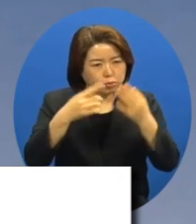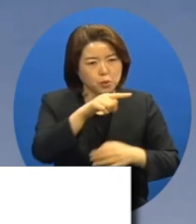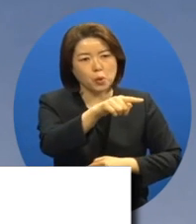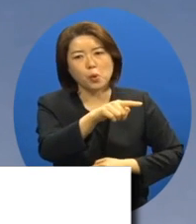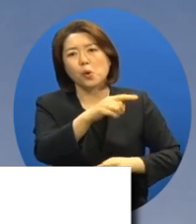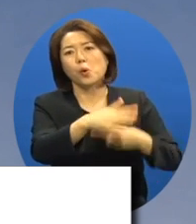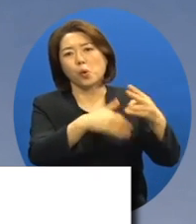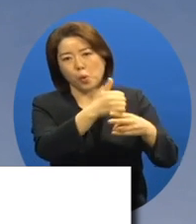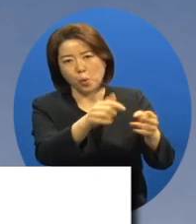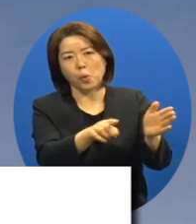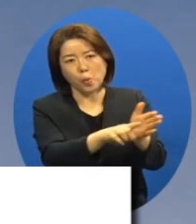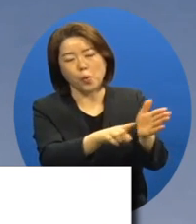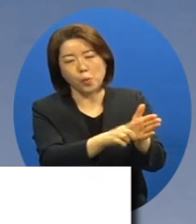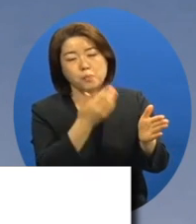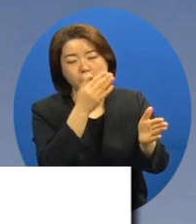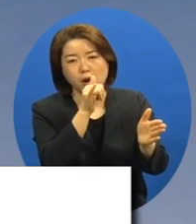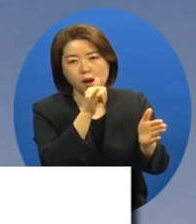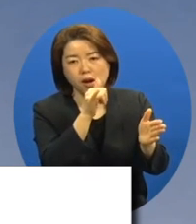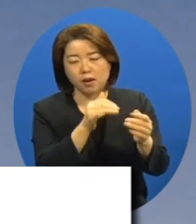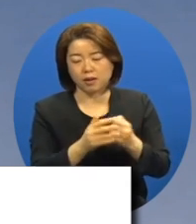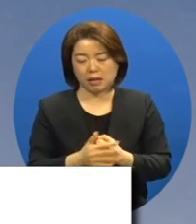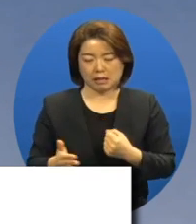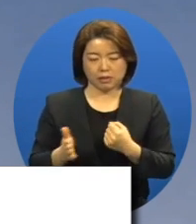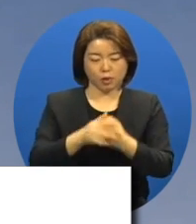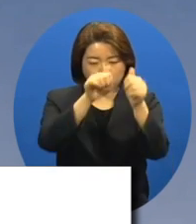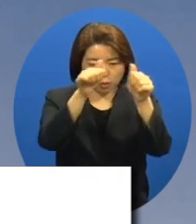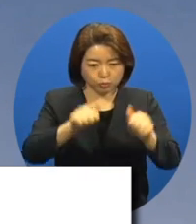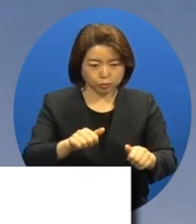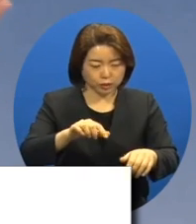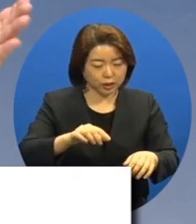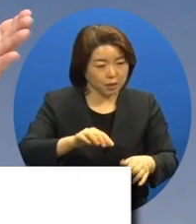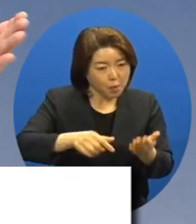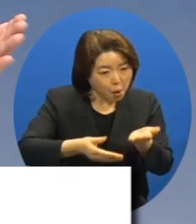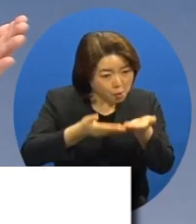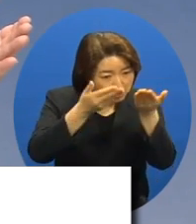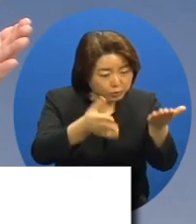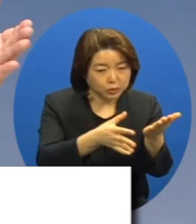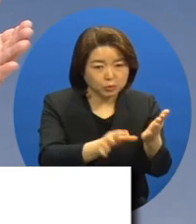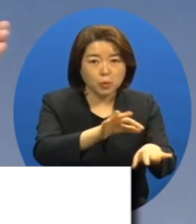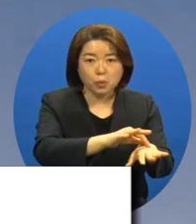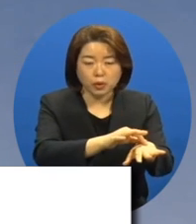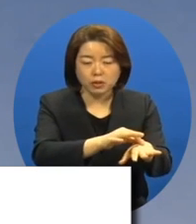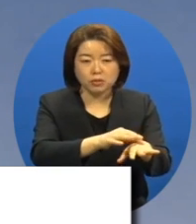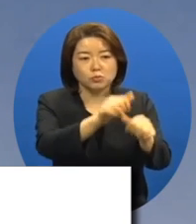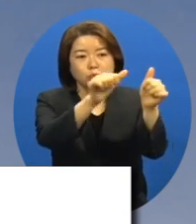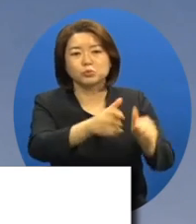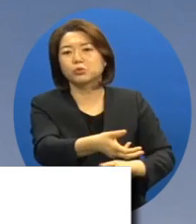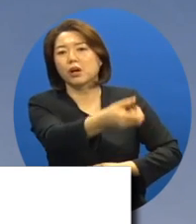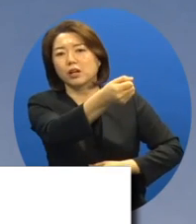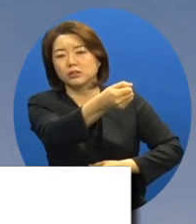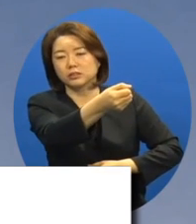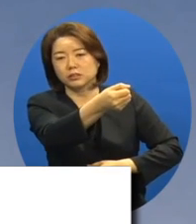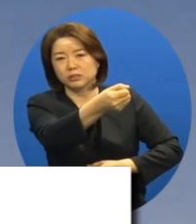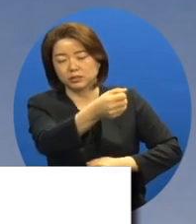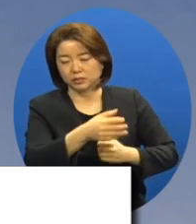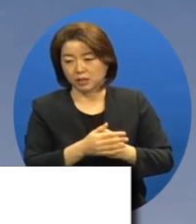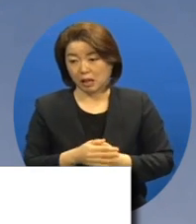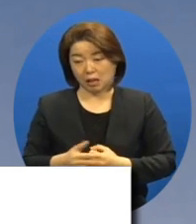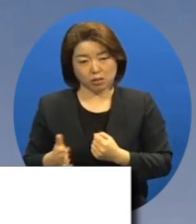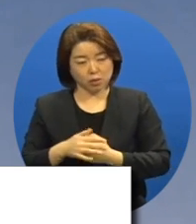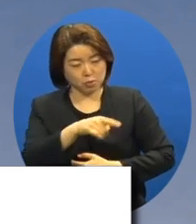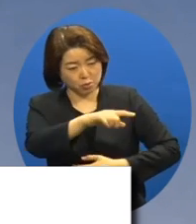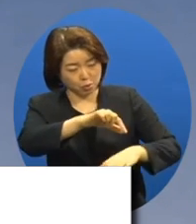겁니다 그러니 우상에게 바쳐진 고기는 우상이 것이죠 그러니 그 고기를 먹는 것은